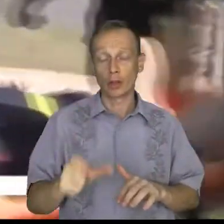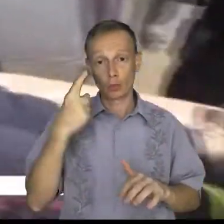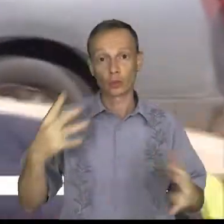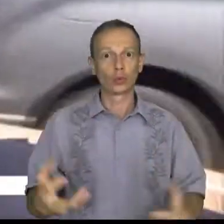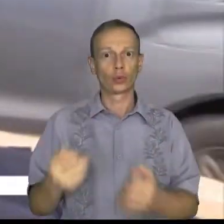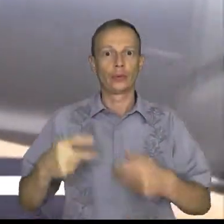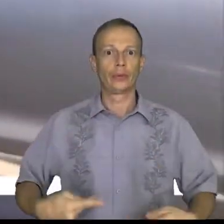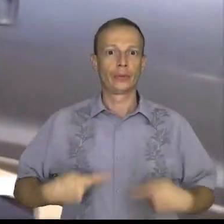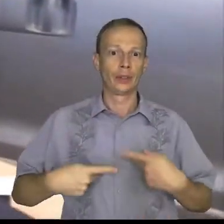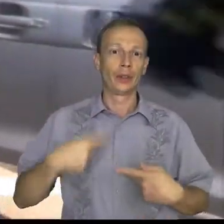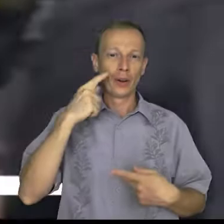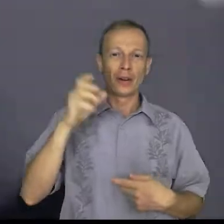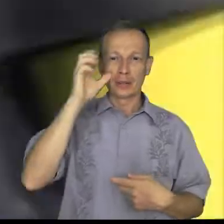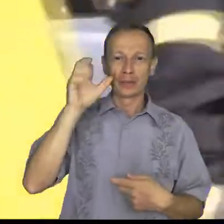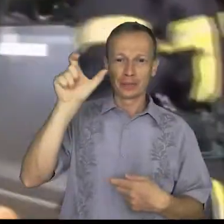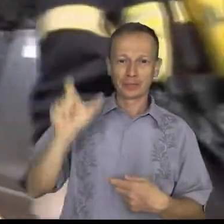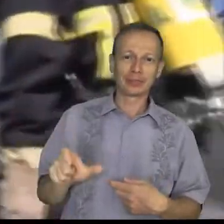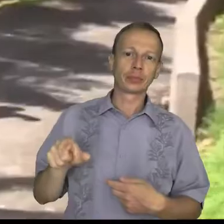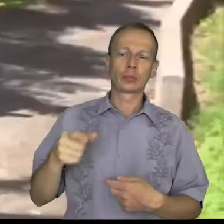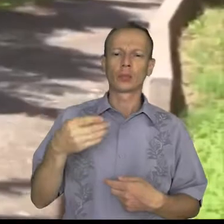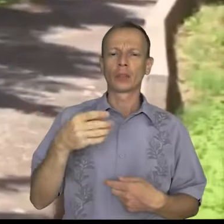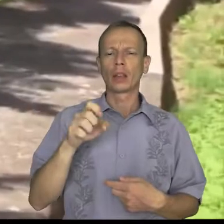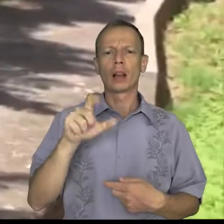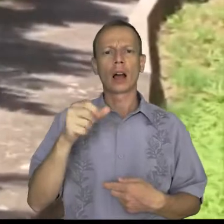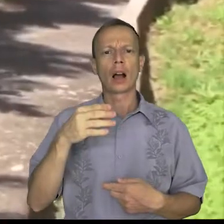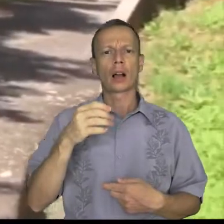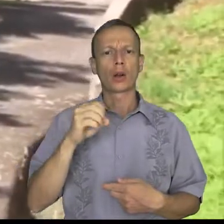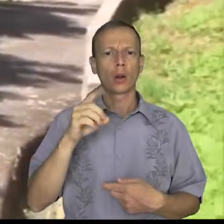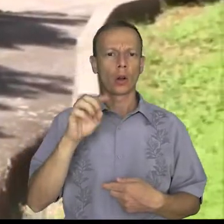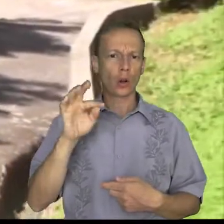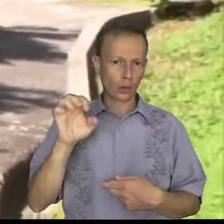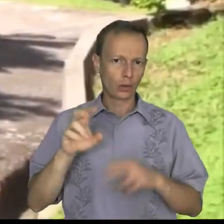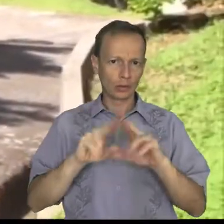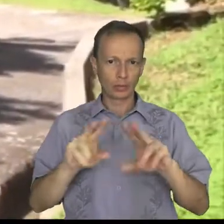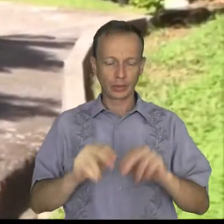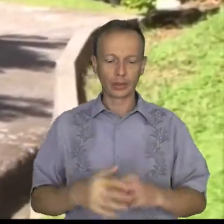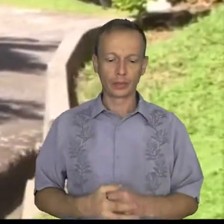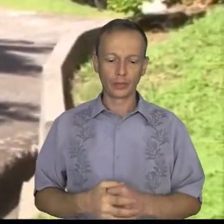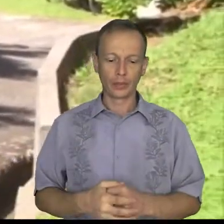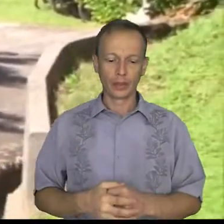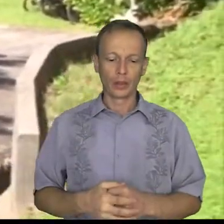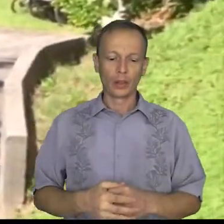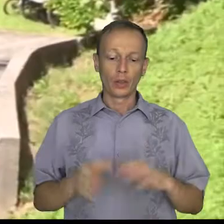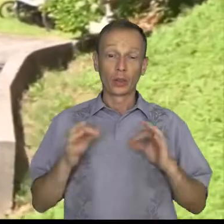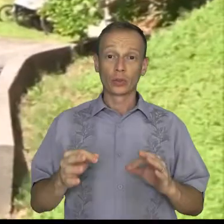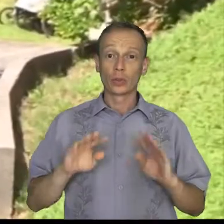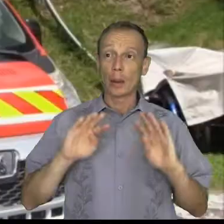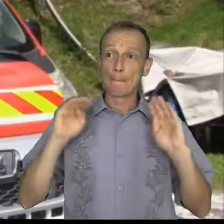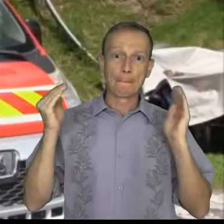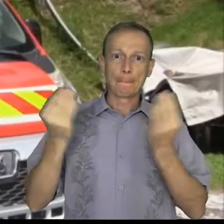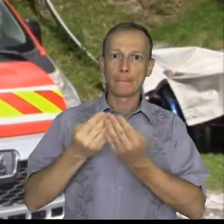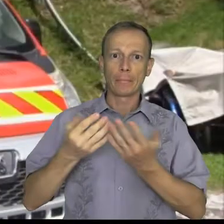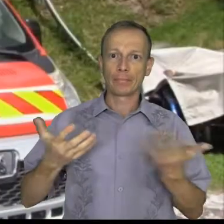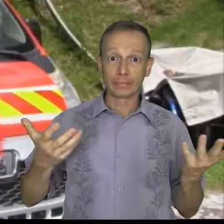automatismes essentiels pour des gestes qui sauvent. On écoute Moté et Lacotte au micro de Julien Vescovali. Normalement,